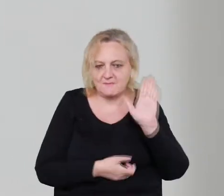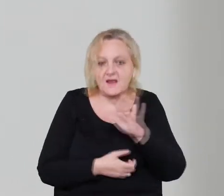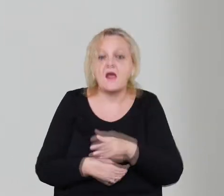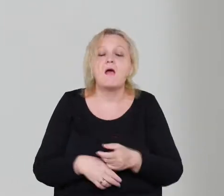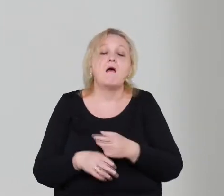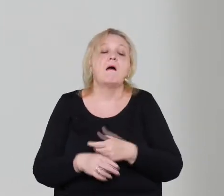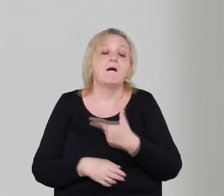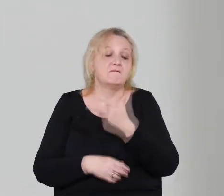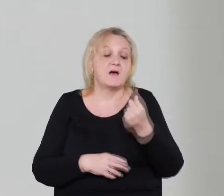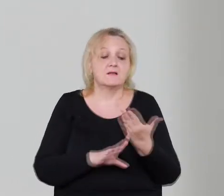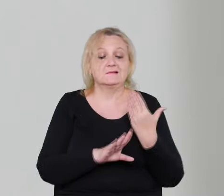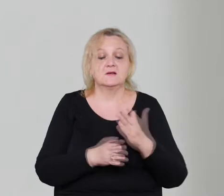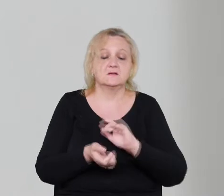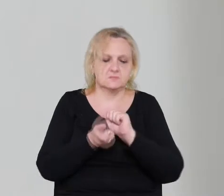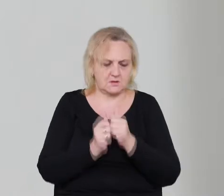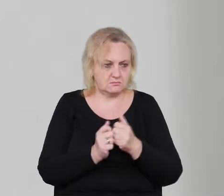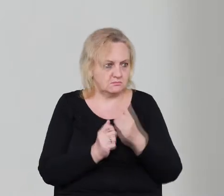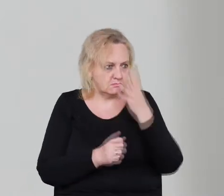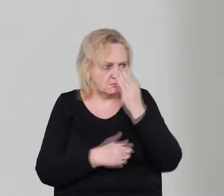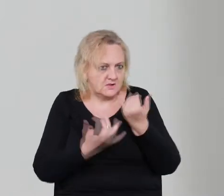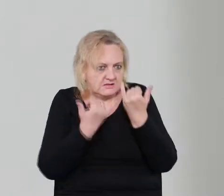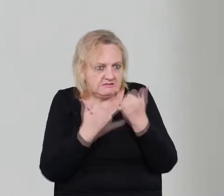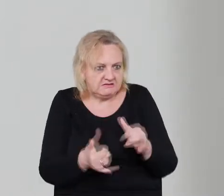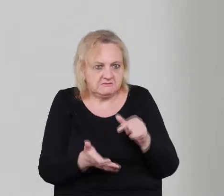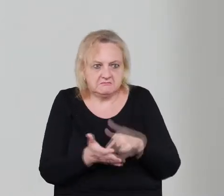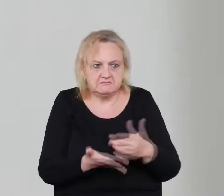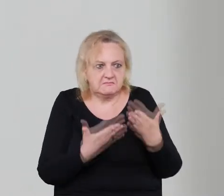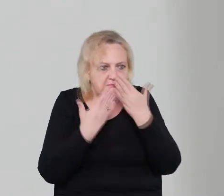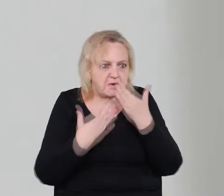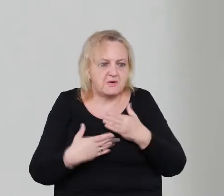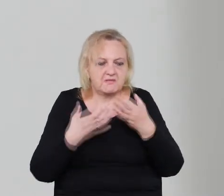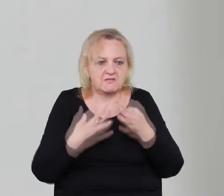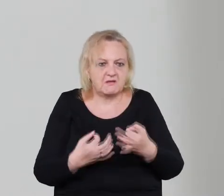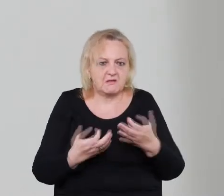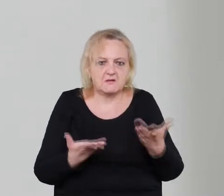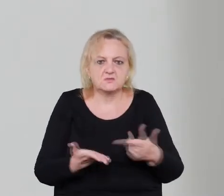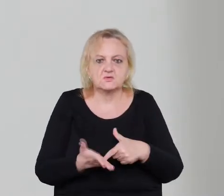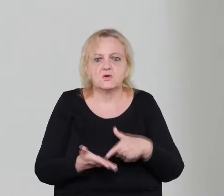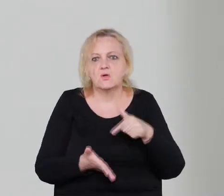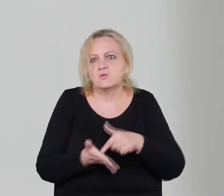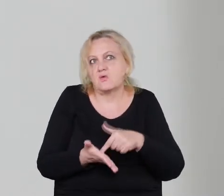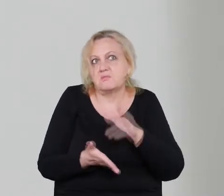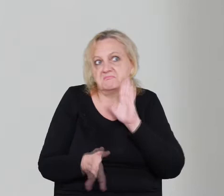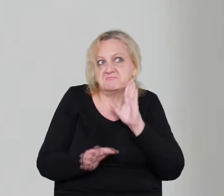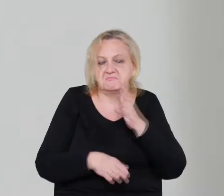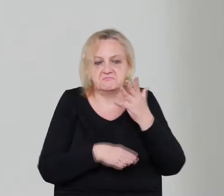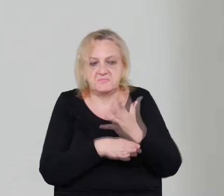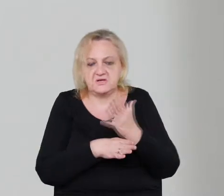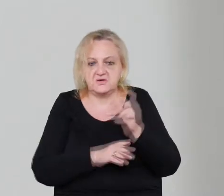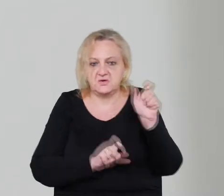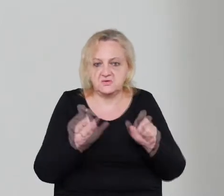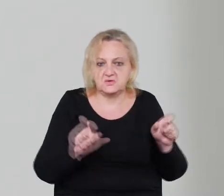zmieniło w ciągu ostatnich dni to jest ten inny obrazek który jakby dostajemy to znaczy są teraz dodajemy 50 osób